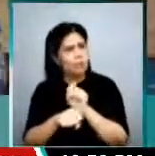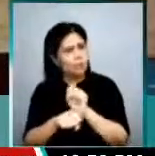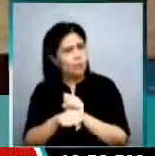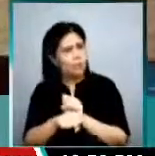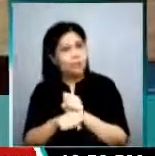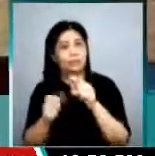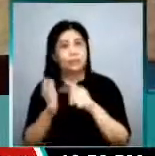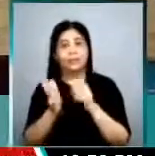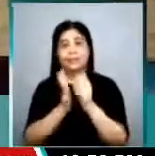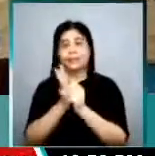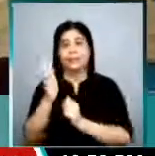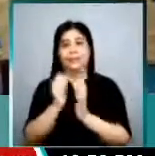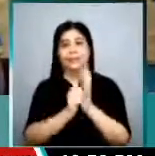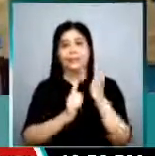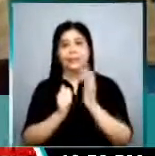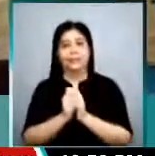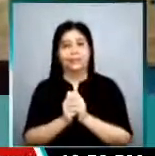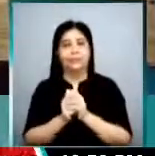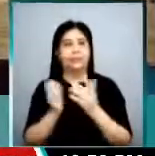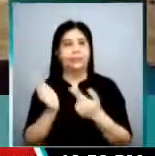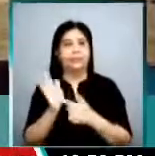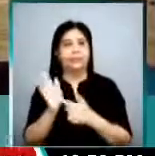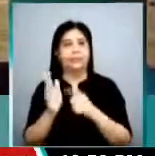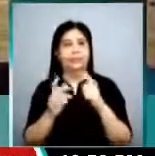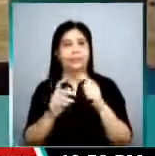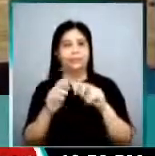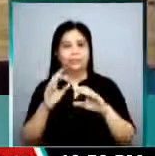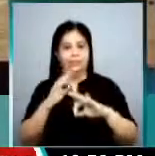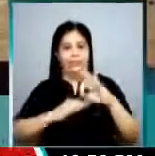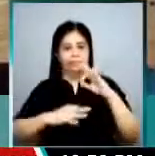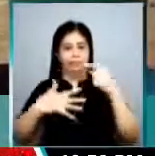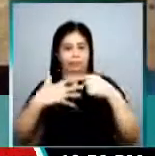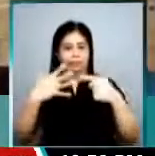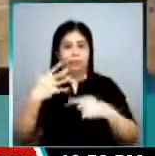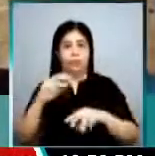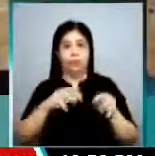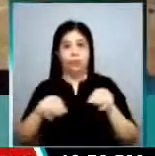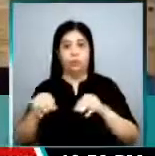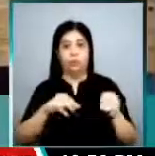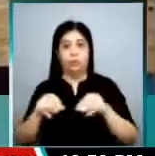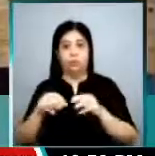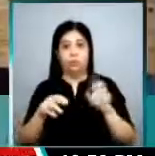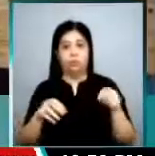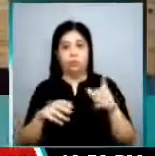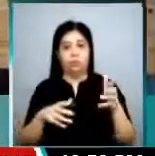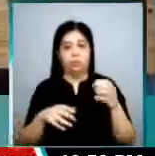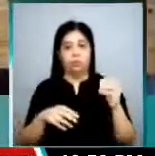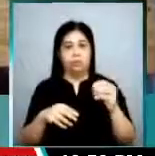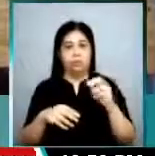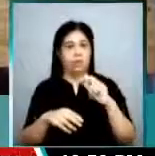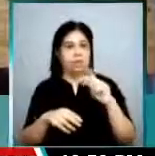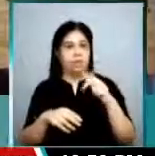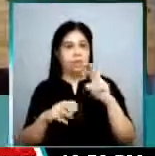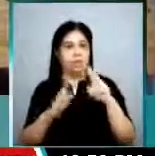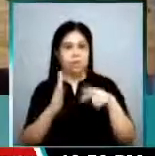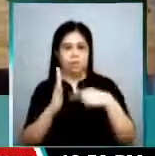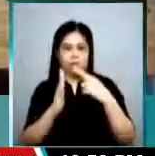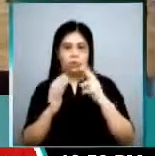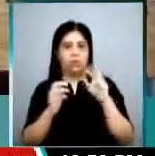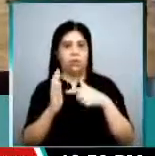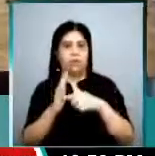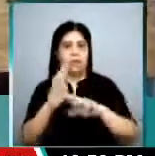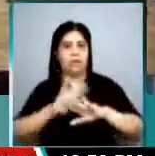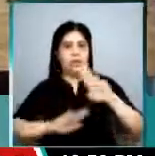have flex sensors for the finger movement and an MPU6050 for the angular rotations of the hand. This data will be